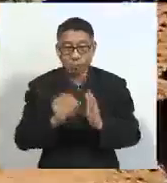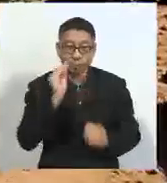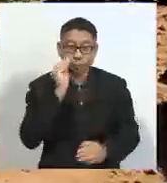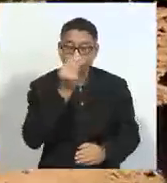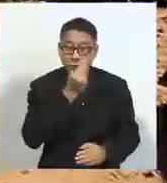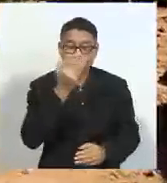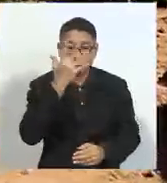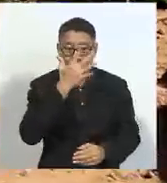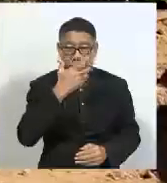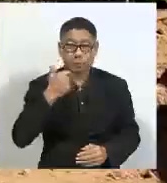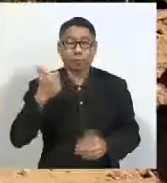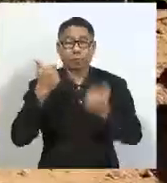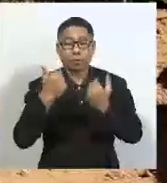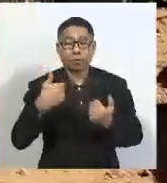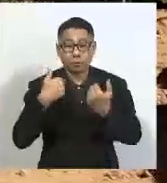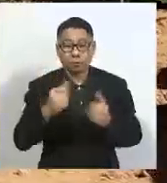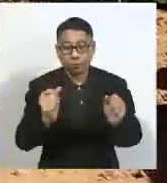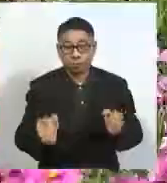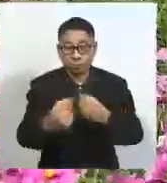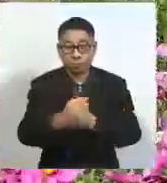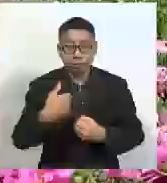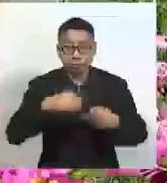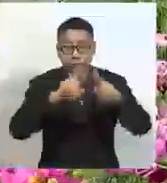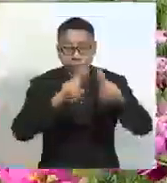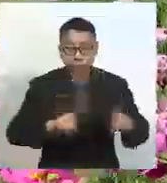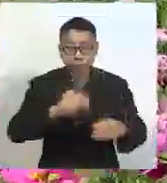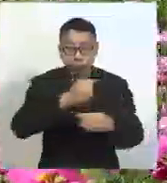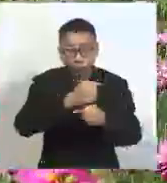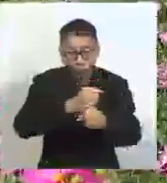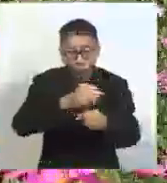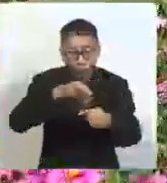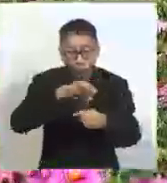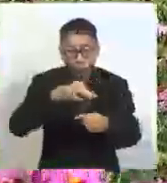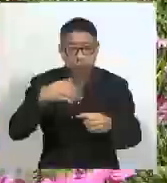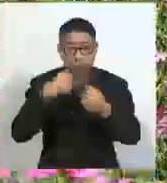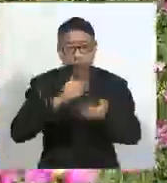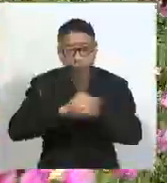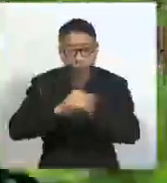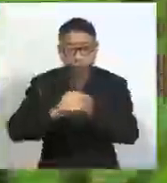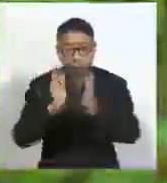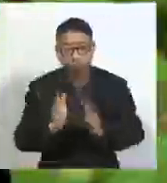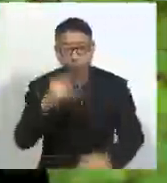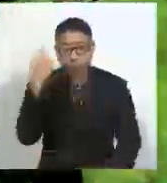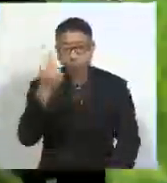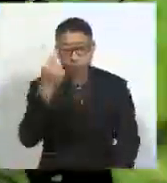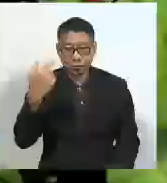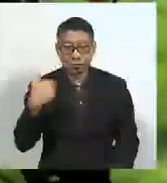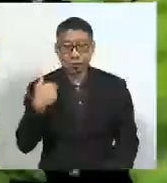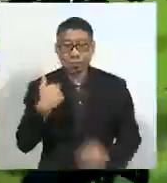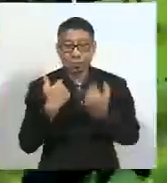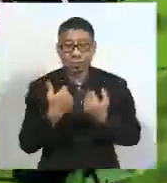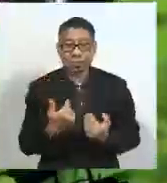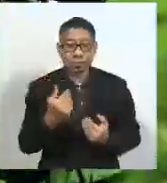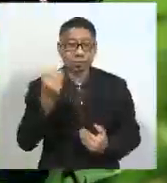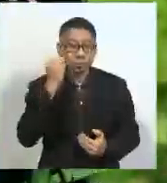ไม้สวยๆให้ชื่นชมเท่านั้นที่สวนแห่งนี้ยังมีร้านกาแฟร้านอาหารไว้สำหรับบริการนักท่องเที่ยวด้วยค่ะส